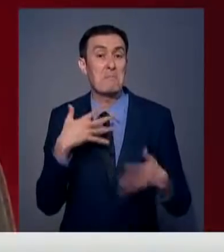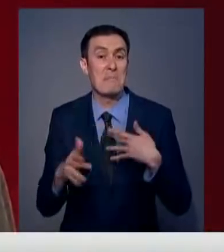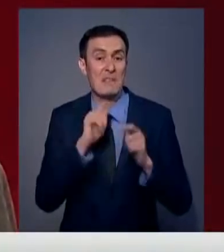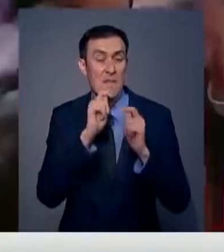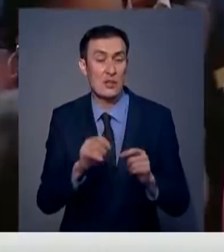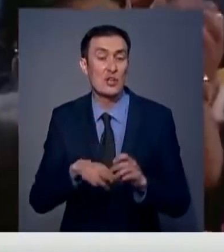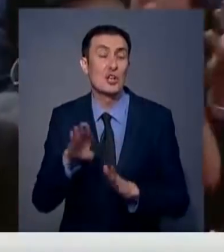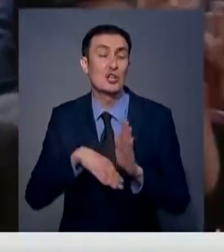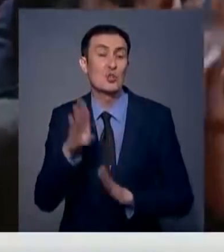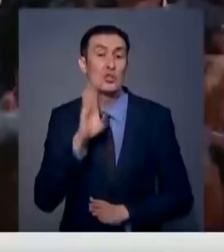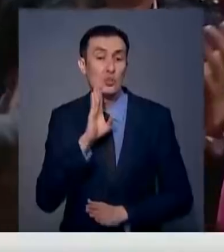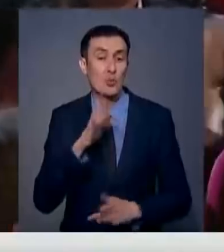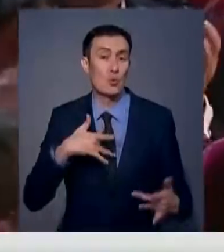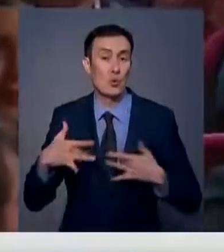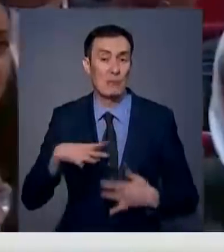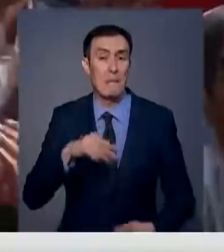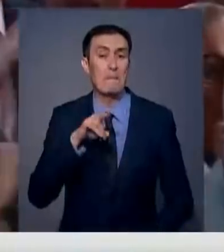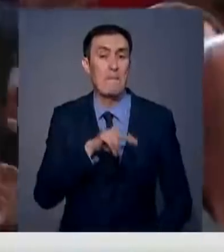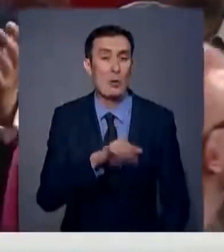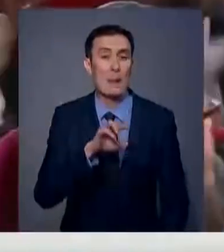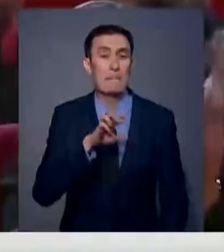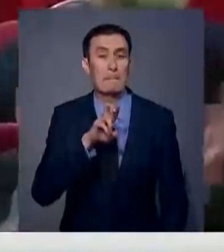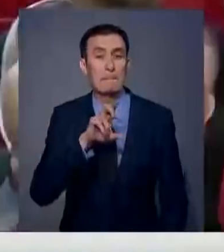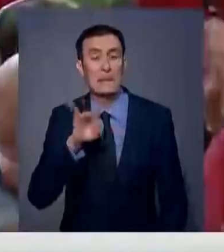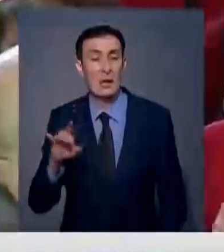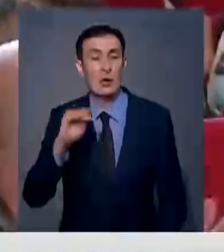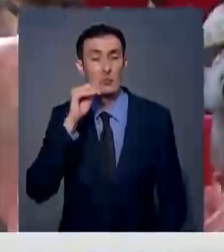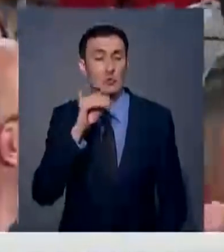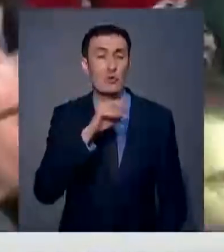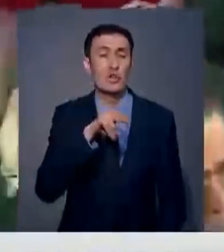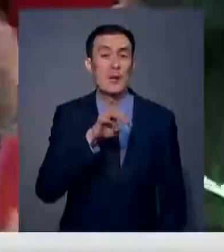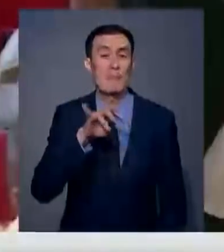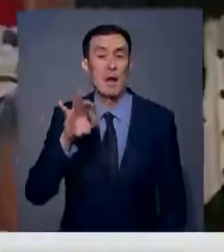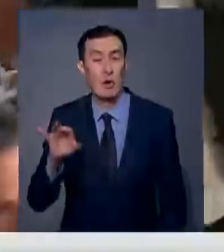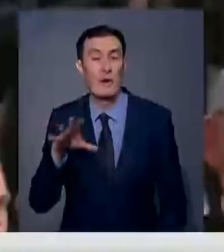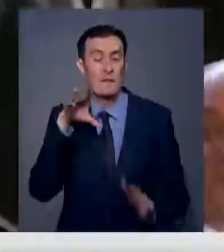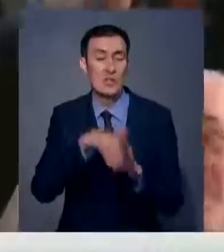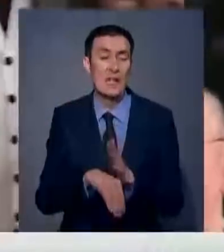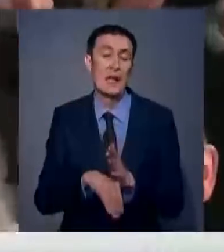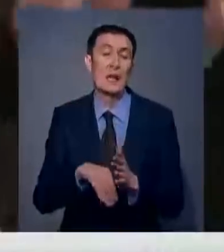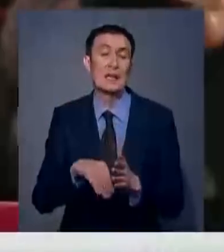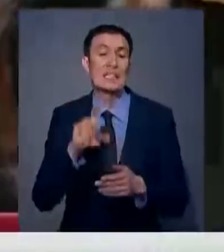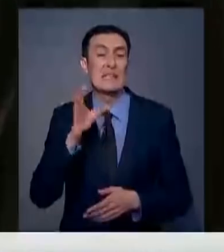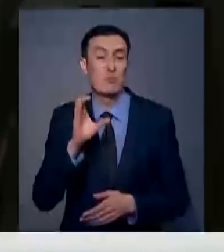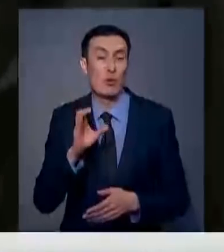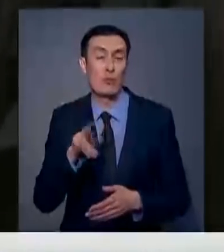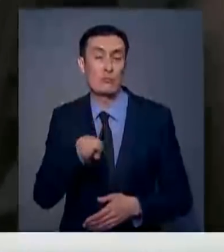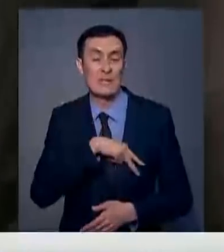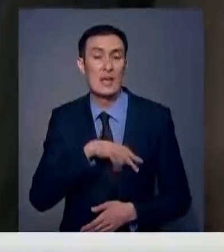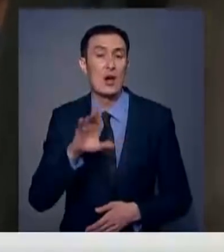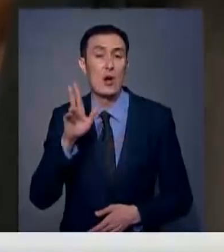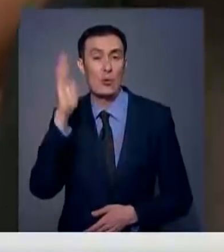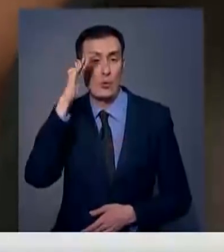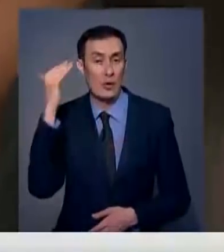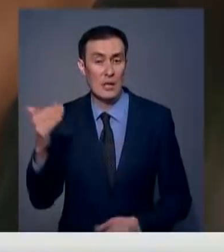за лучшую женскую роль стала Паула Берр, за мужскую Элио Джермана. В числе отмеченных серебром и кореец